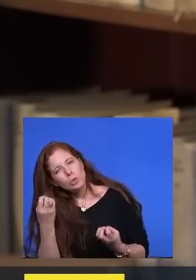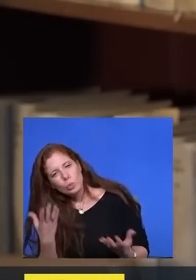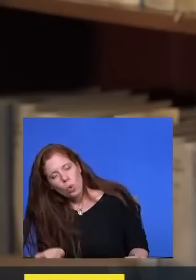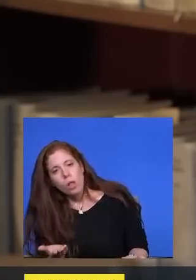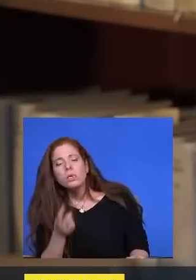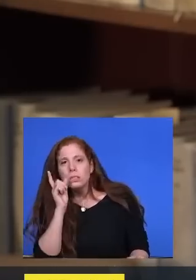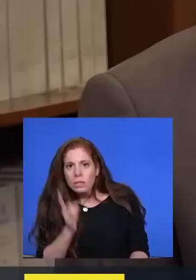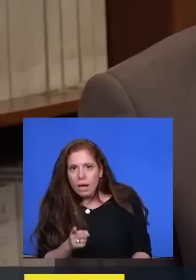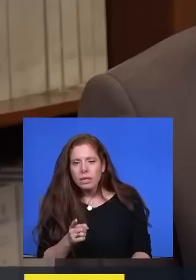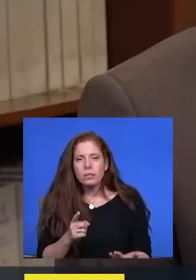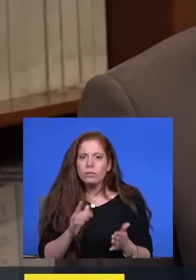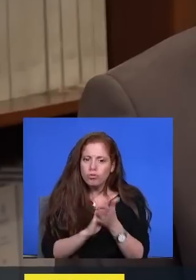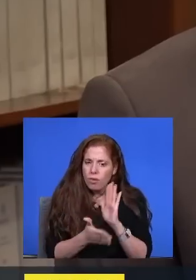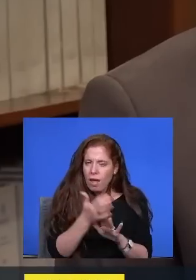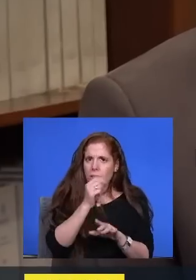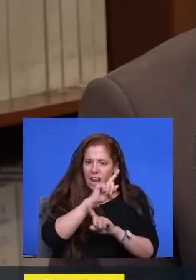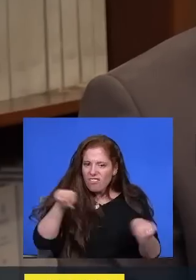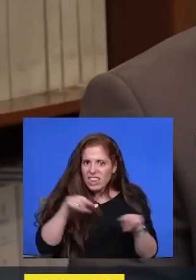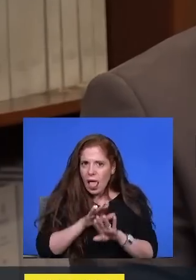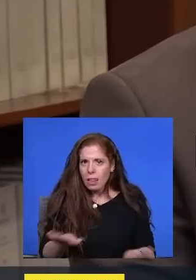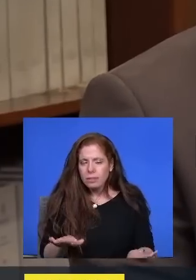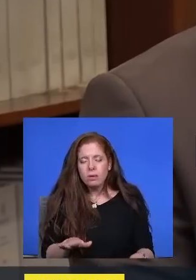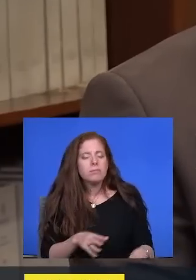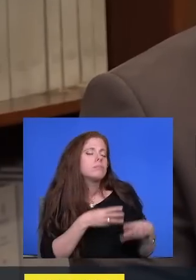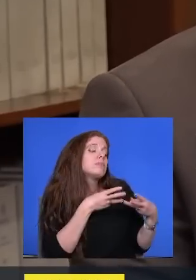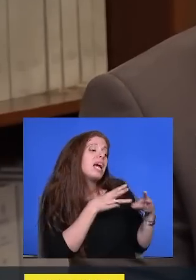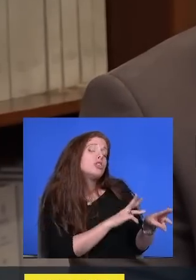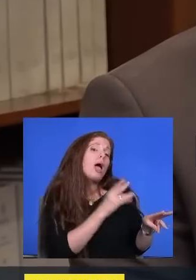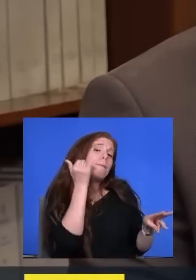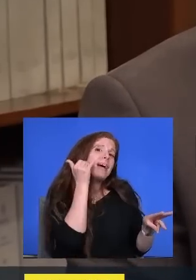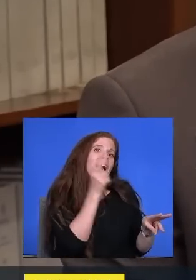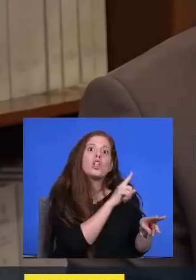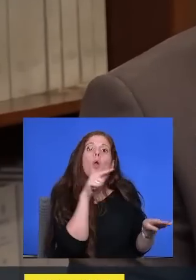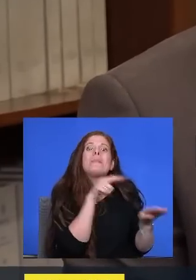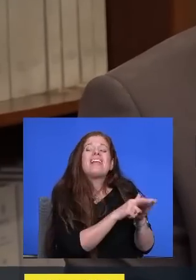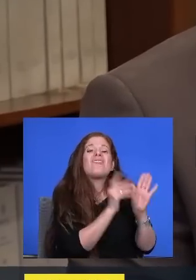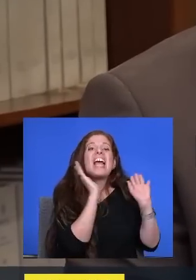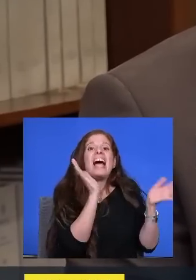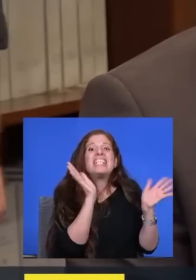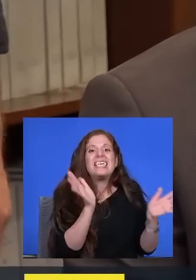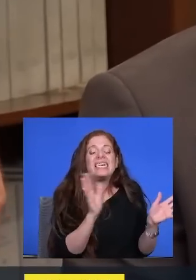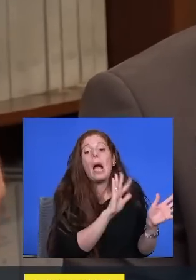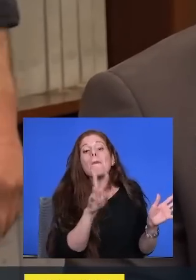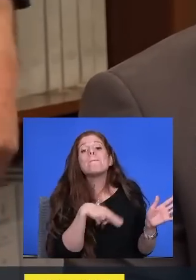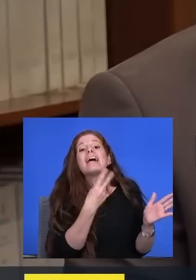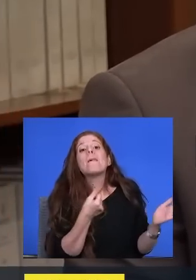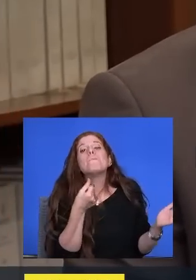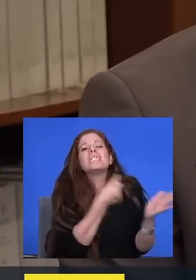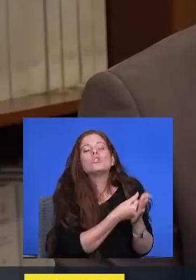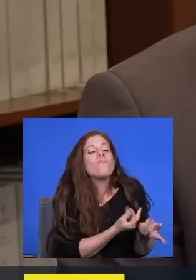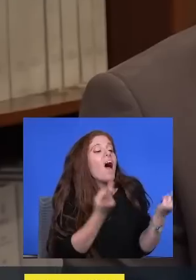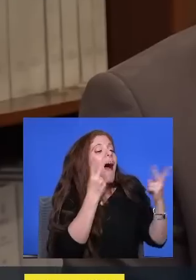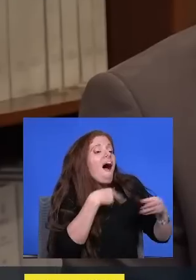צריך שתרדו מזה. הגישה האמריקאית היא לא מתערבת עד כדי כך במה תהיינה בסופו של דבר ההבנות